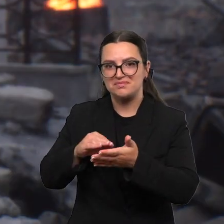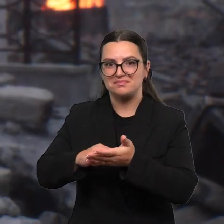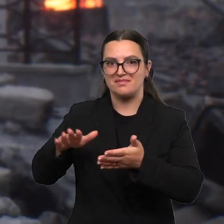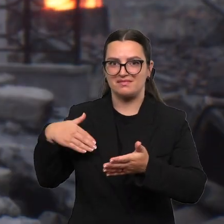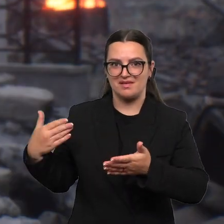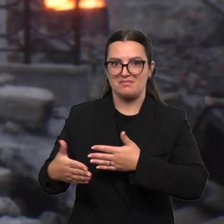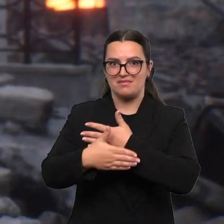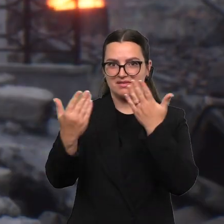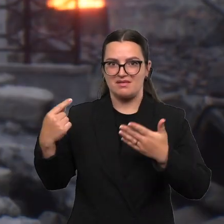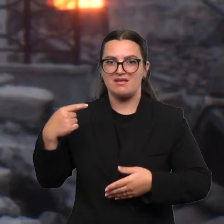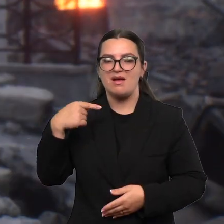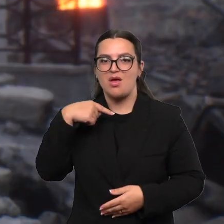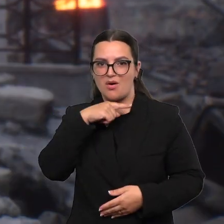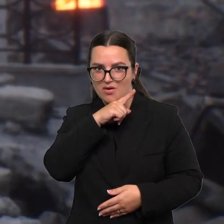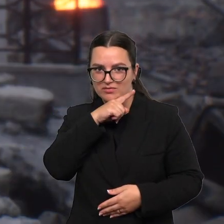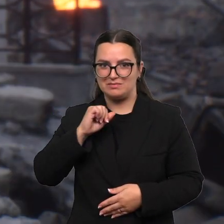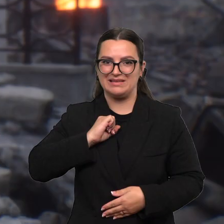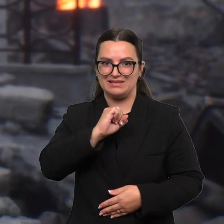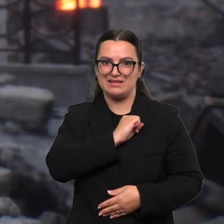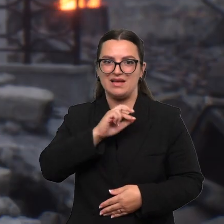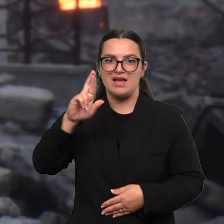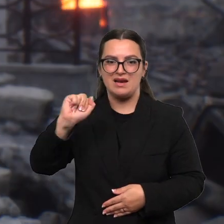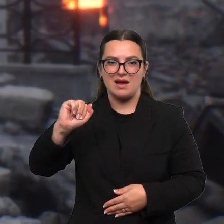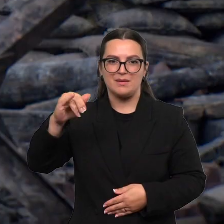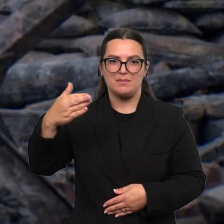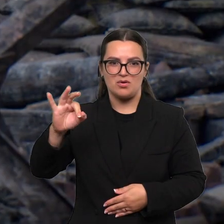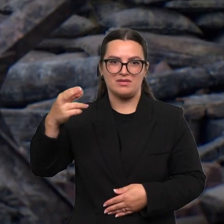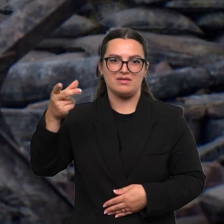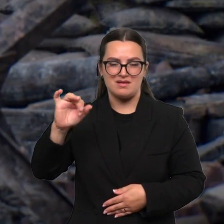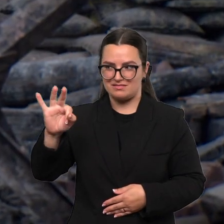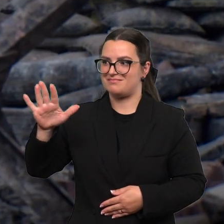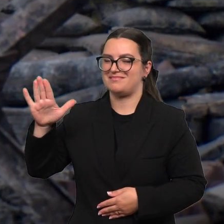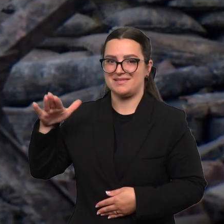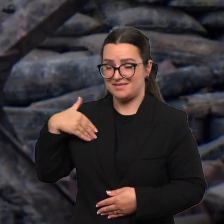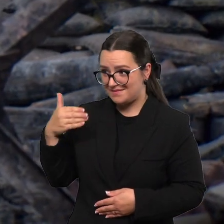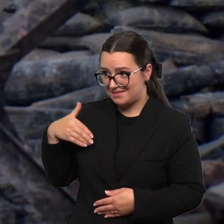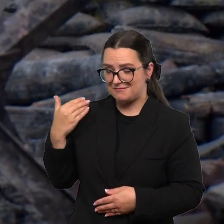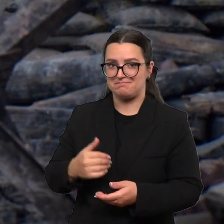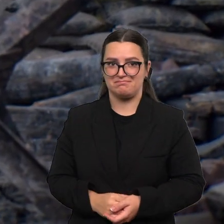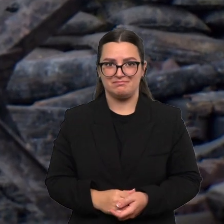Studijoje dar kartą sveikiname su ekonomistu daktaru Raimundu Kuodžiu. Dar kartą sveiki.